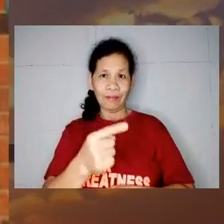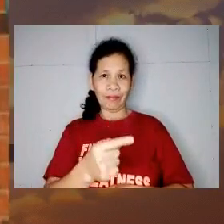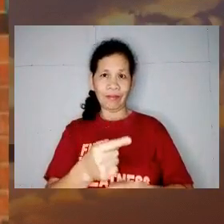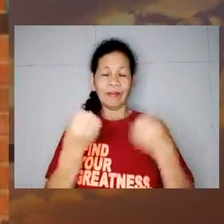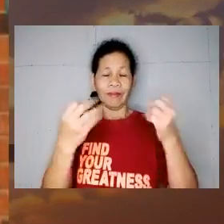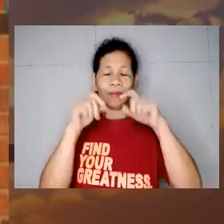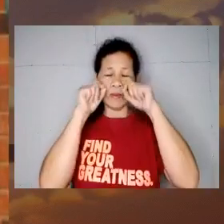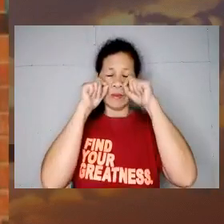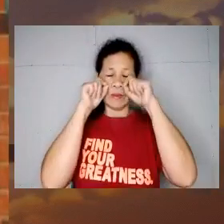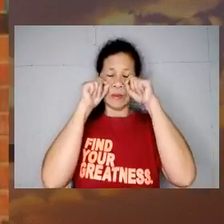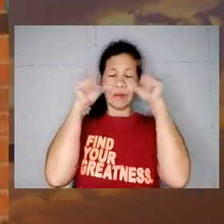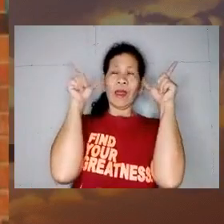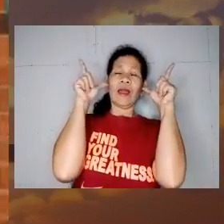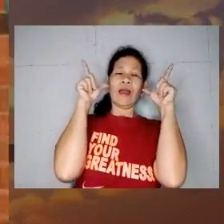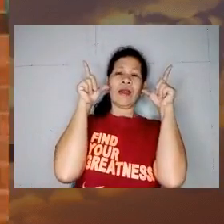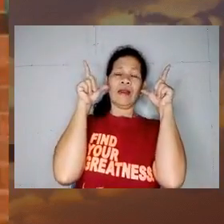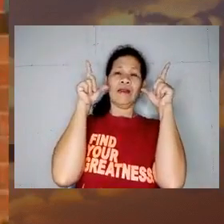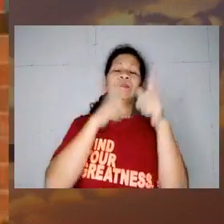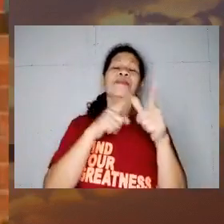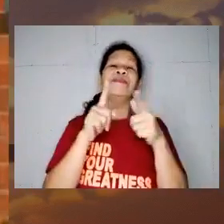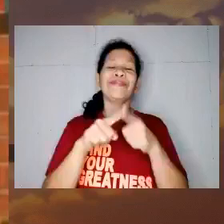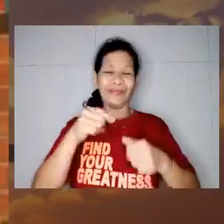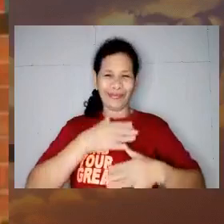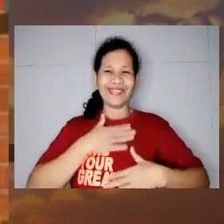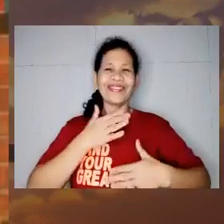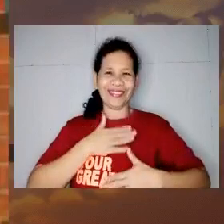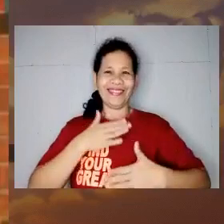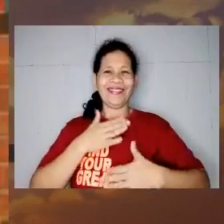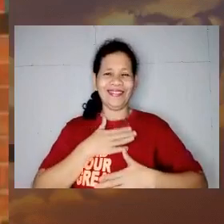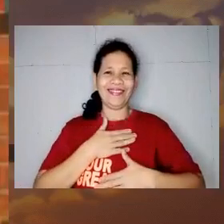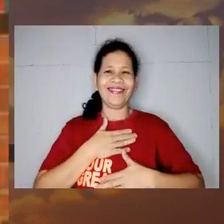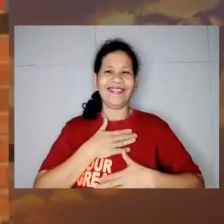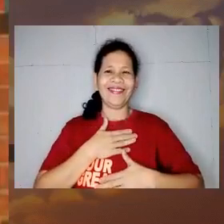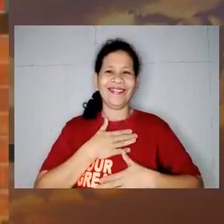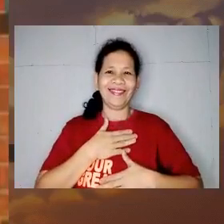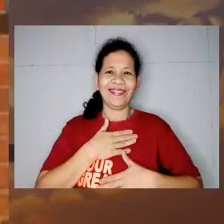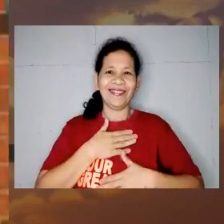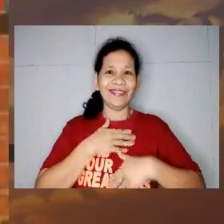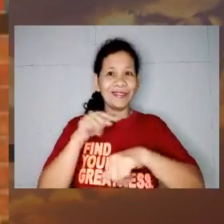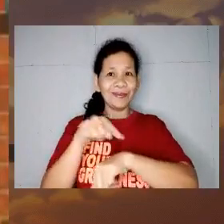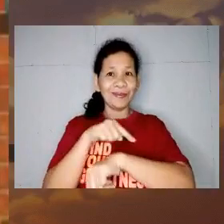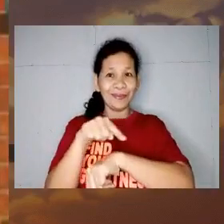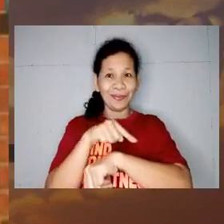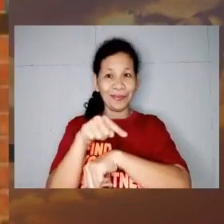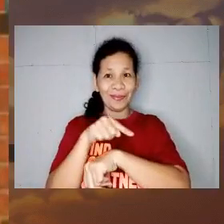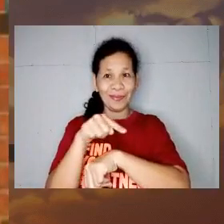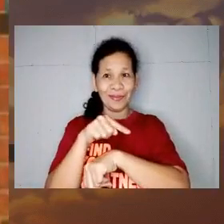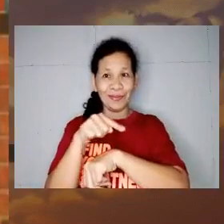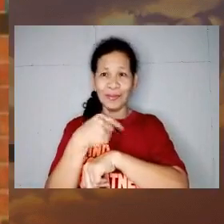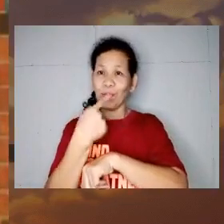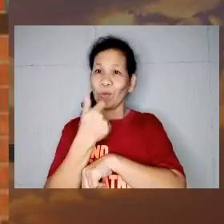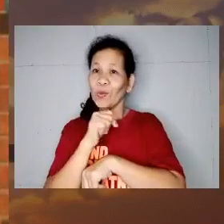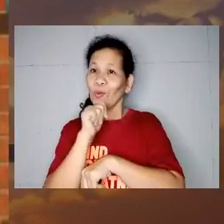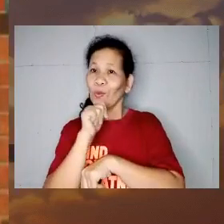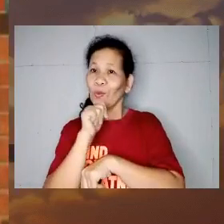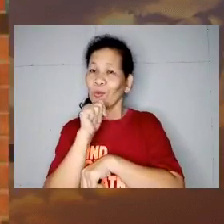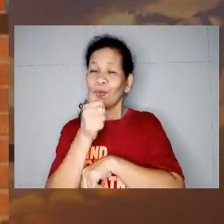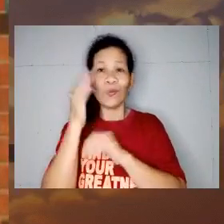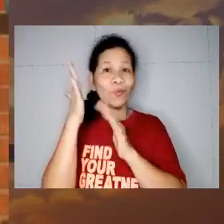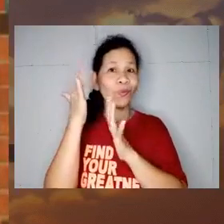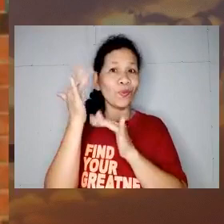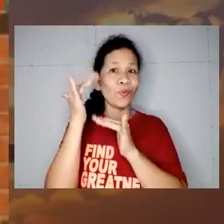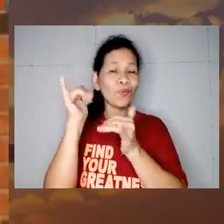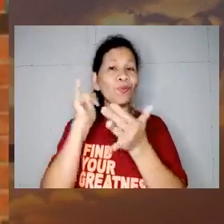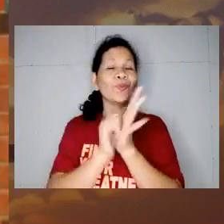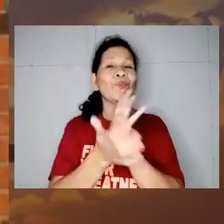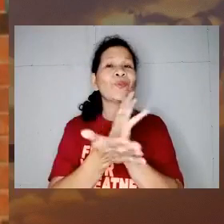masusurpresa at masisiyahan, lalo na yung mga hindi umaasang sila ay maging